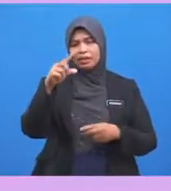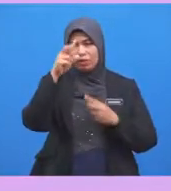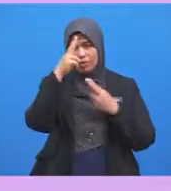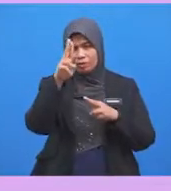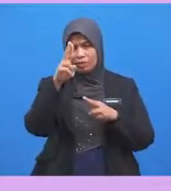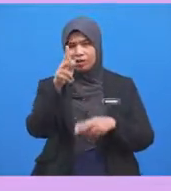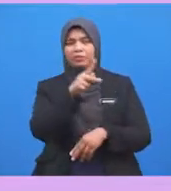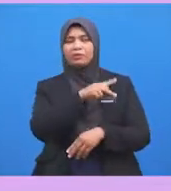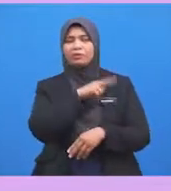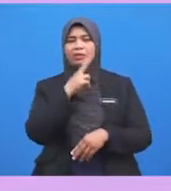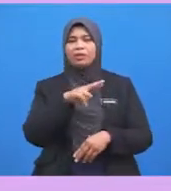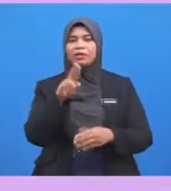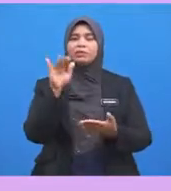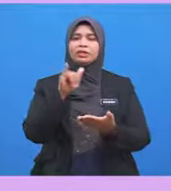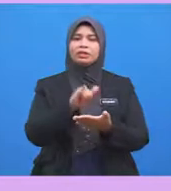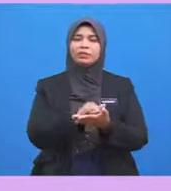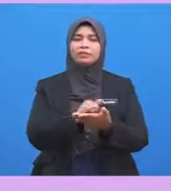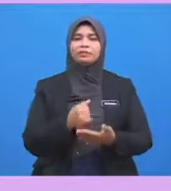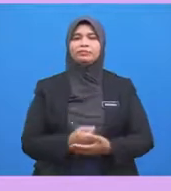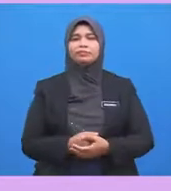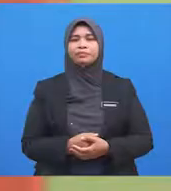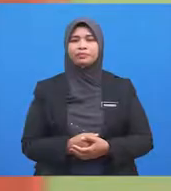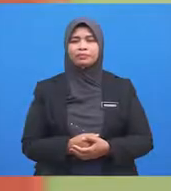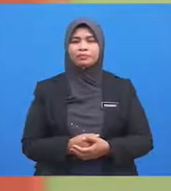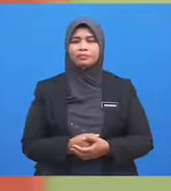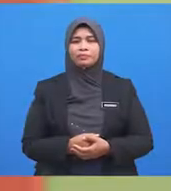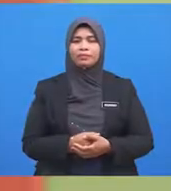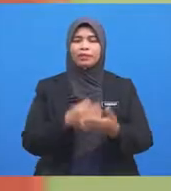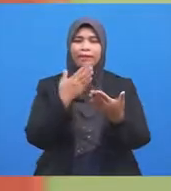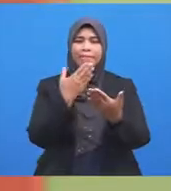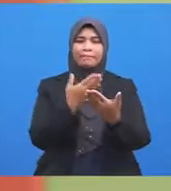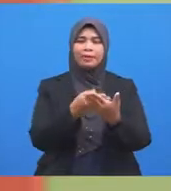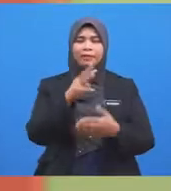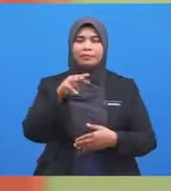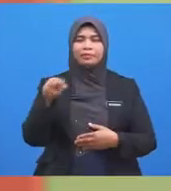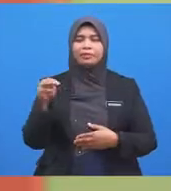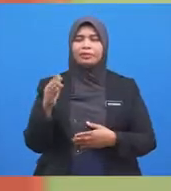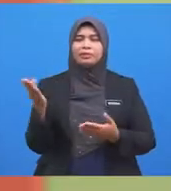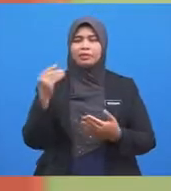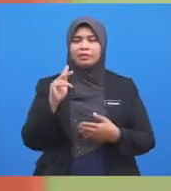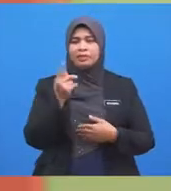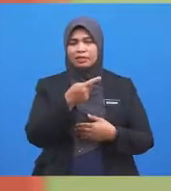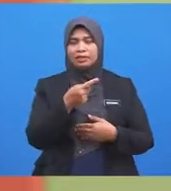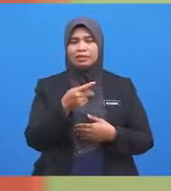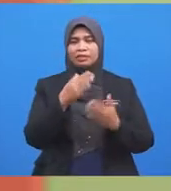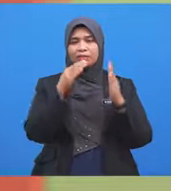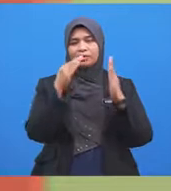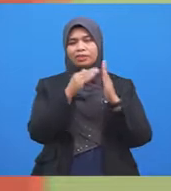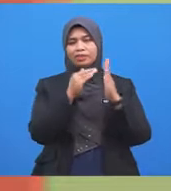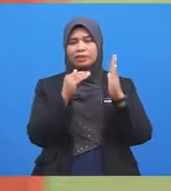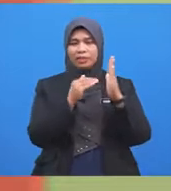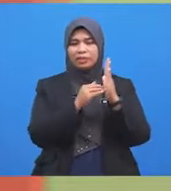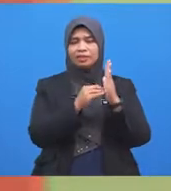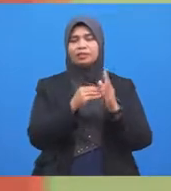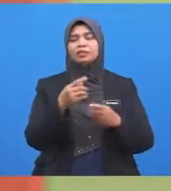agama dalam masyarakat setempat? Baik, murid-murid. Mari kita menyenaraikan